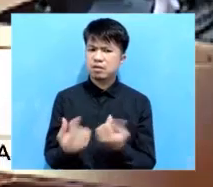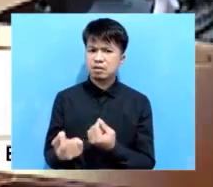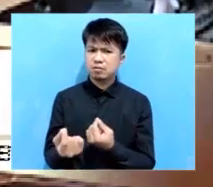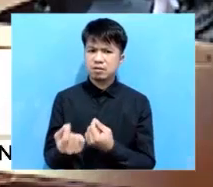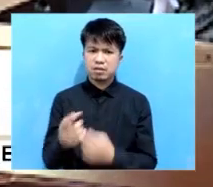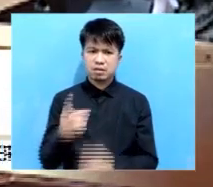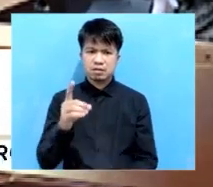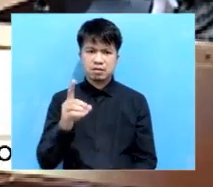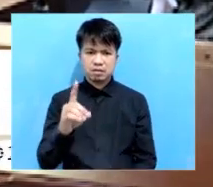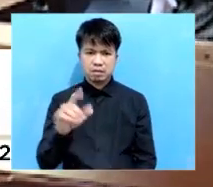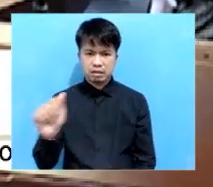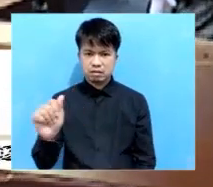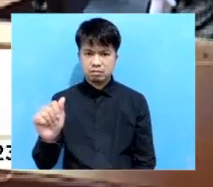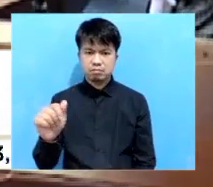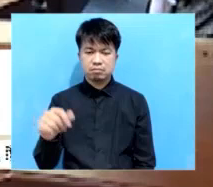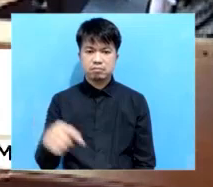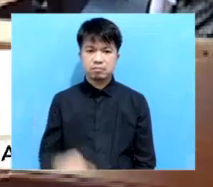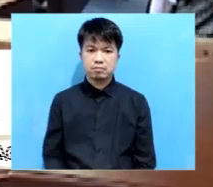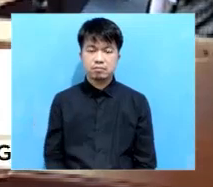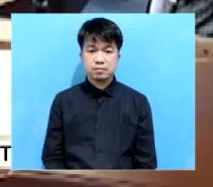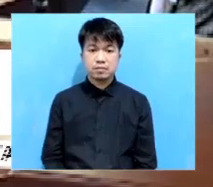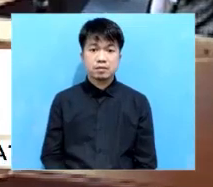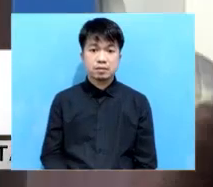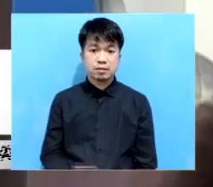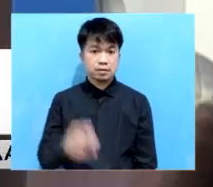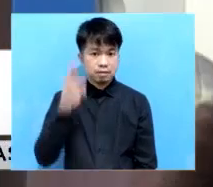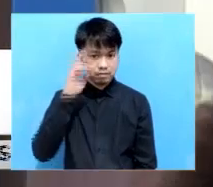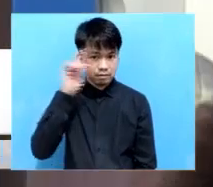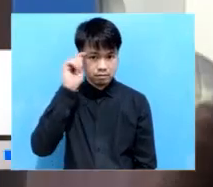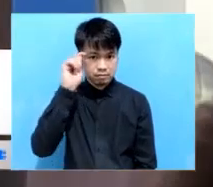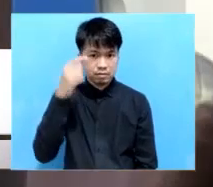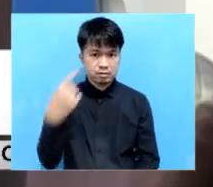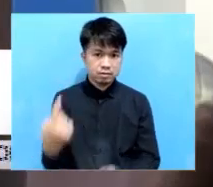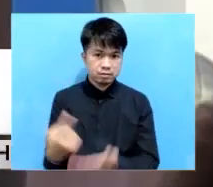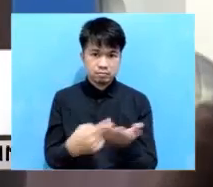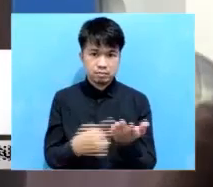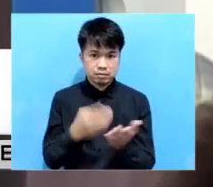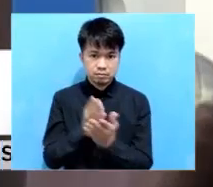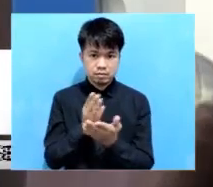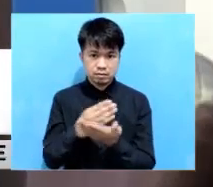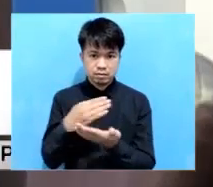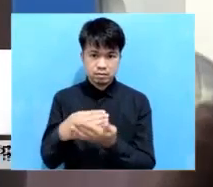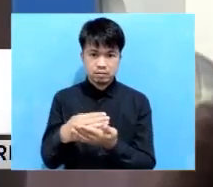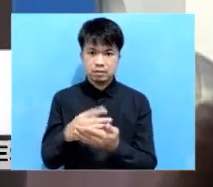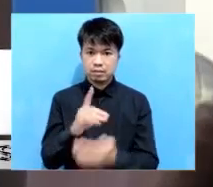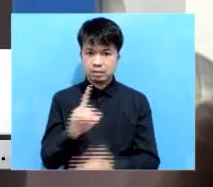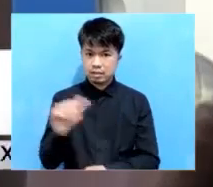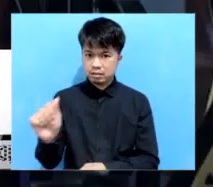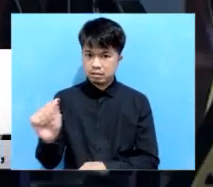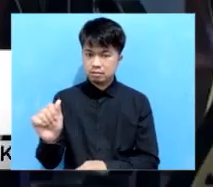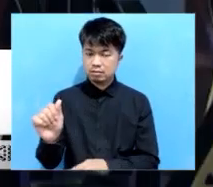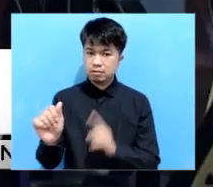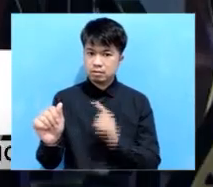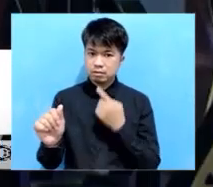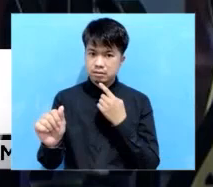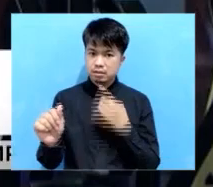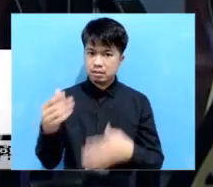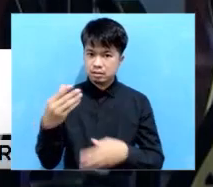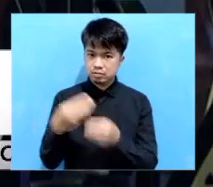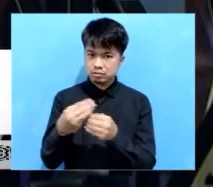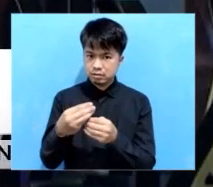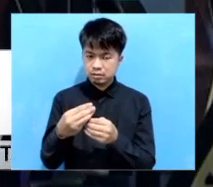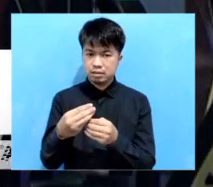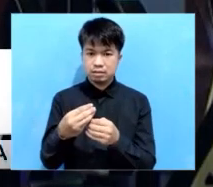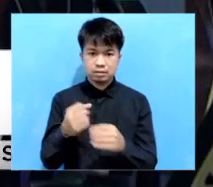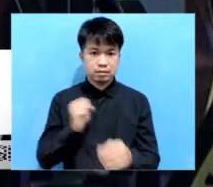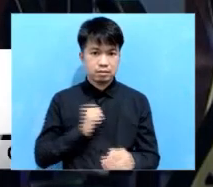ng interpelasyon ni Senator Raffy Tulfo sa budget deliberations ng Department of Agriculture. Dagdag ng senador, may mga